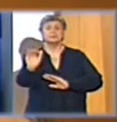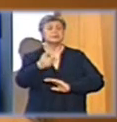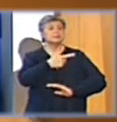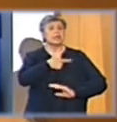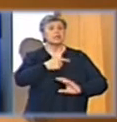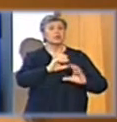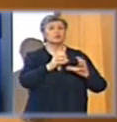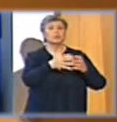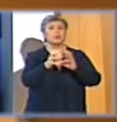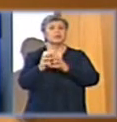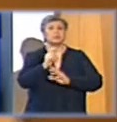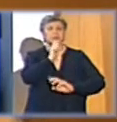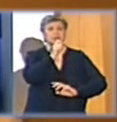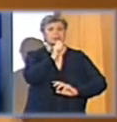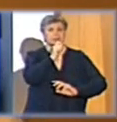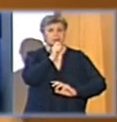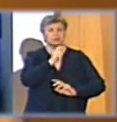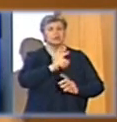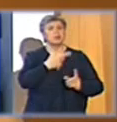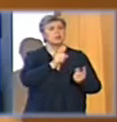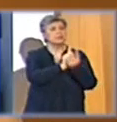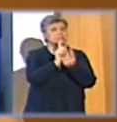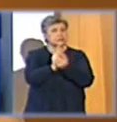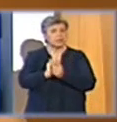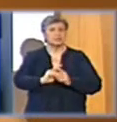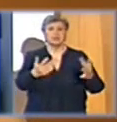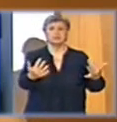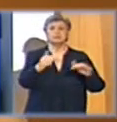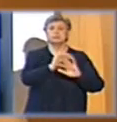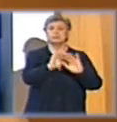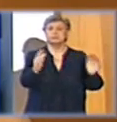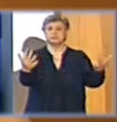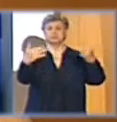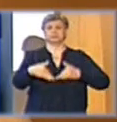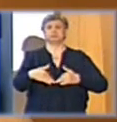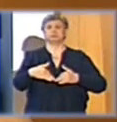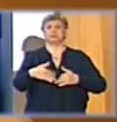μόνας, ή αν θα δούμε το επόμενο χρονικό διάστημα να ζητά να συγκληθεί και Συμβούλιο